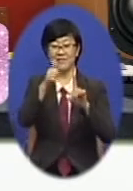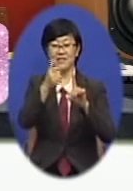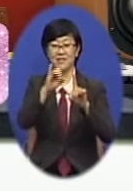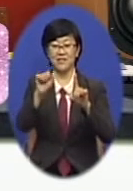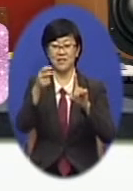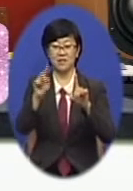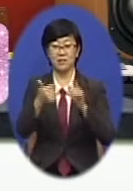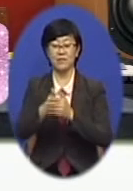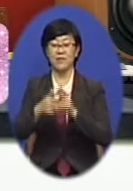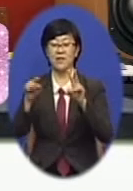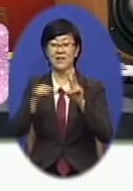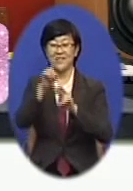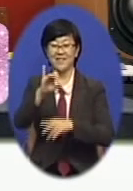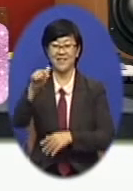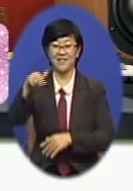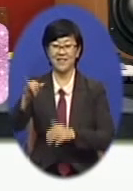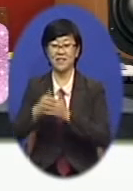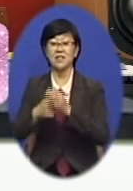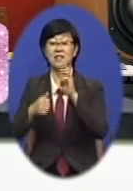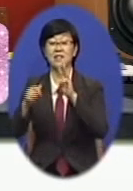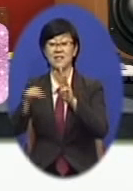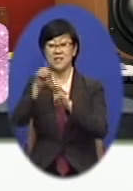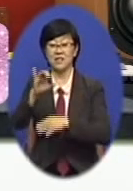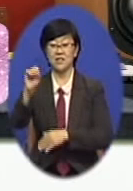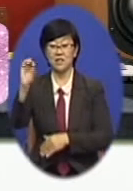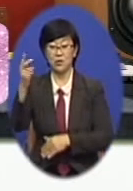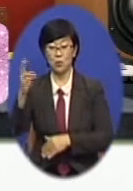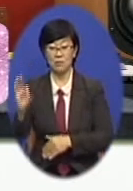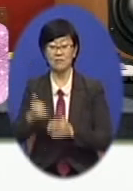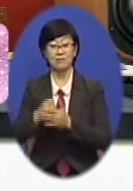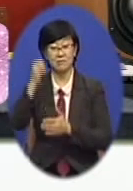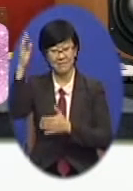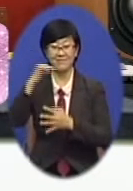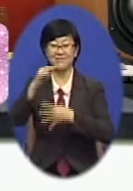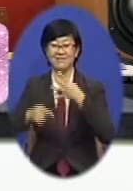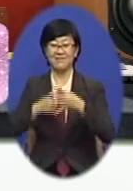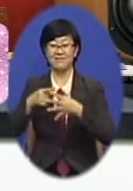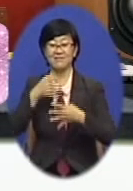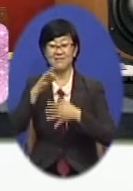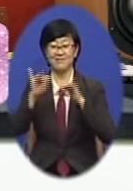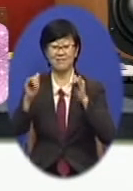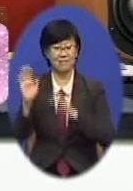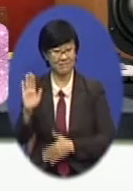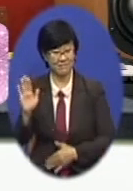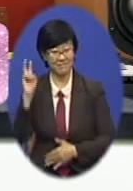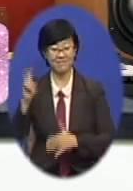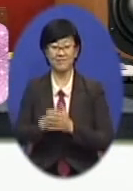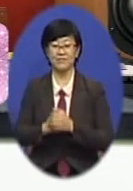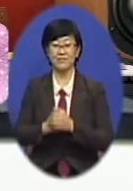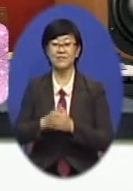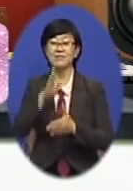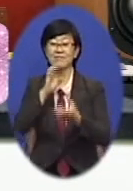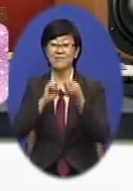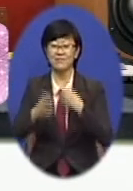이현, 2번 이기, 3번 이용. 이용 씨는 뭐 잊혀진 계절 부른 것 같으니까 아닐 거고. 네네. 그죠?